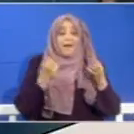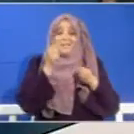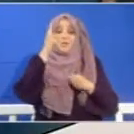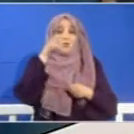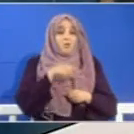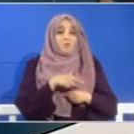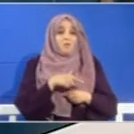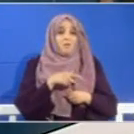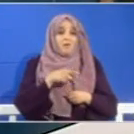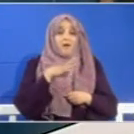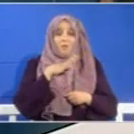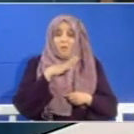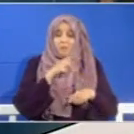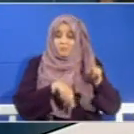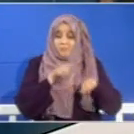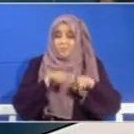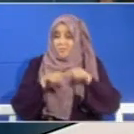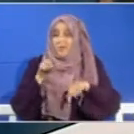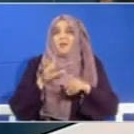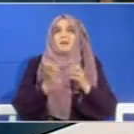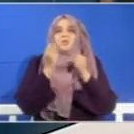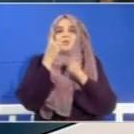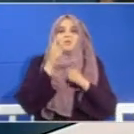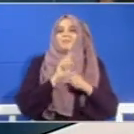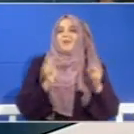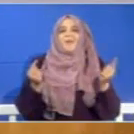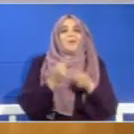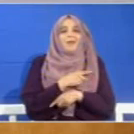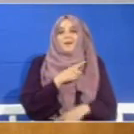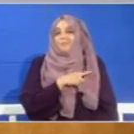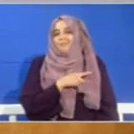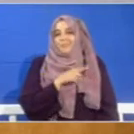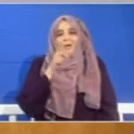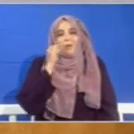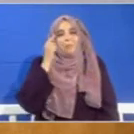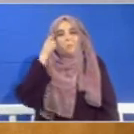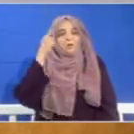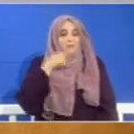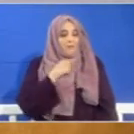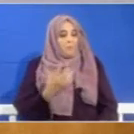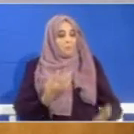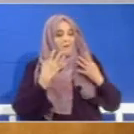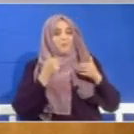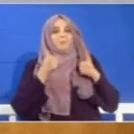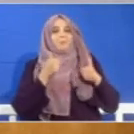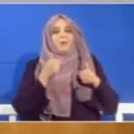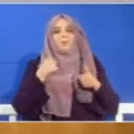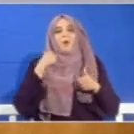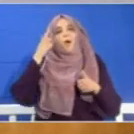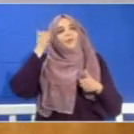من فضل الله سبحانه وتعالى. ولكن هو ظن أن الرجل بشطارته